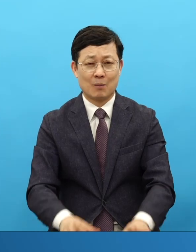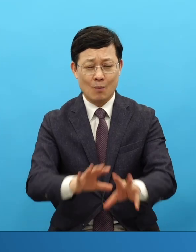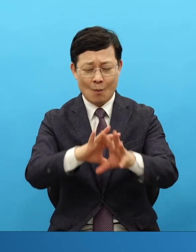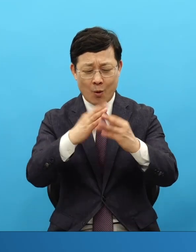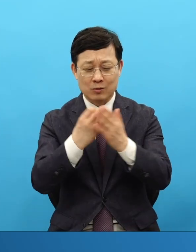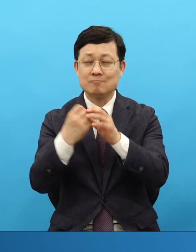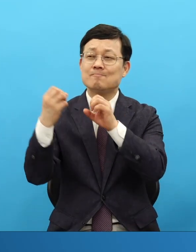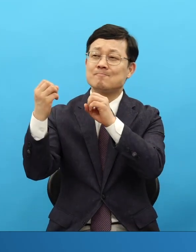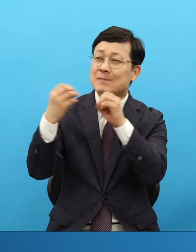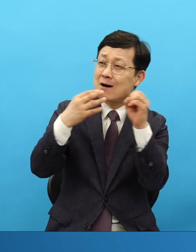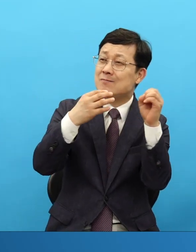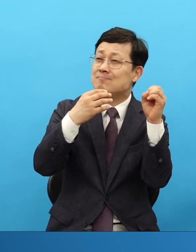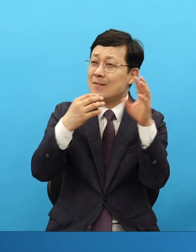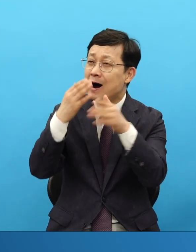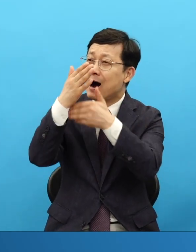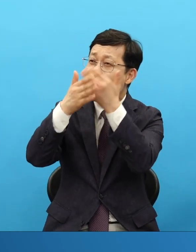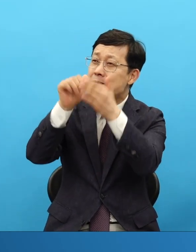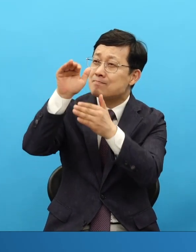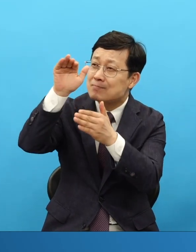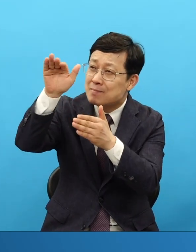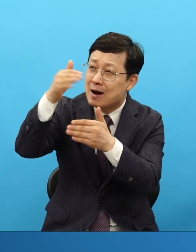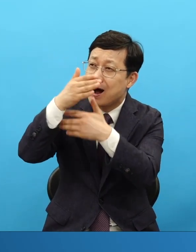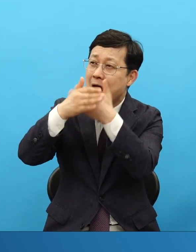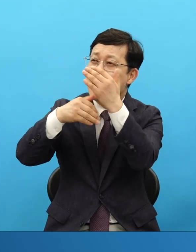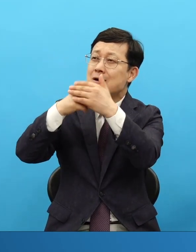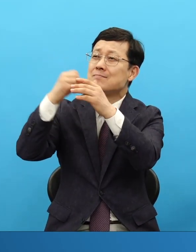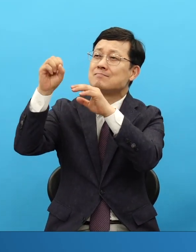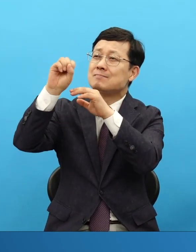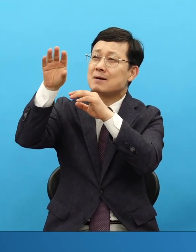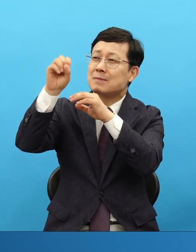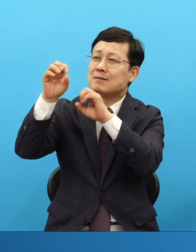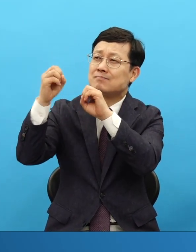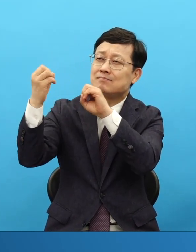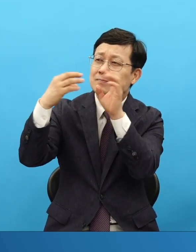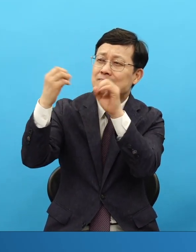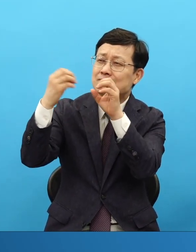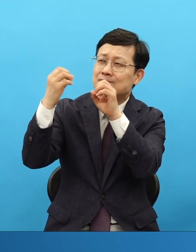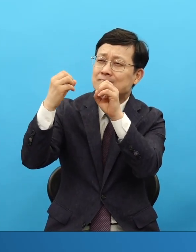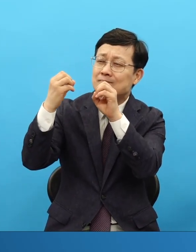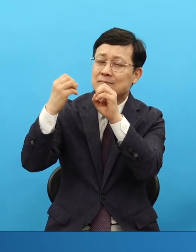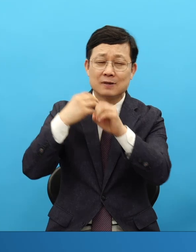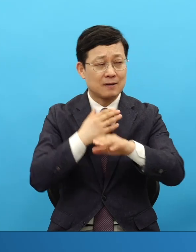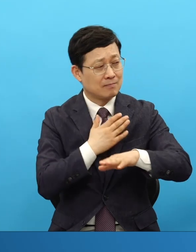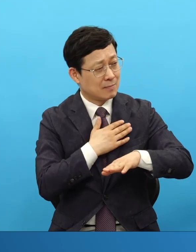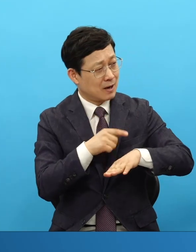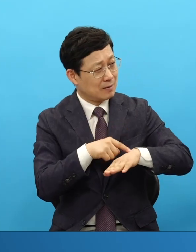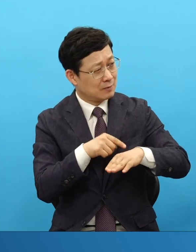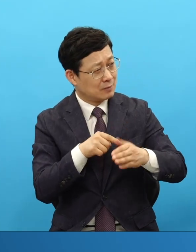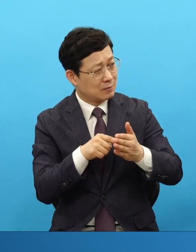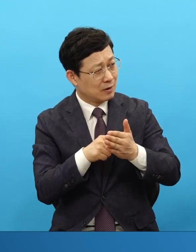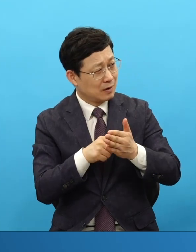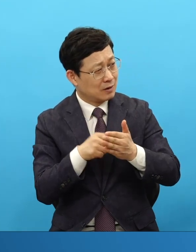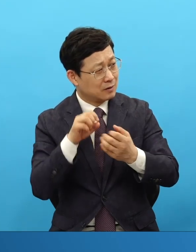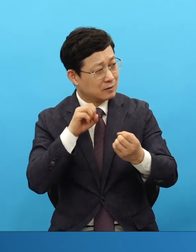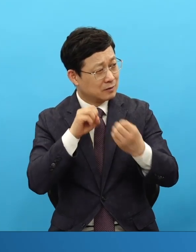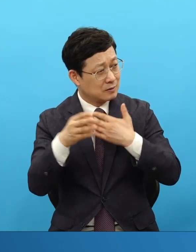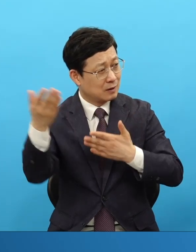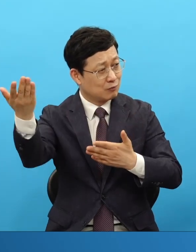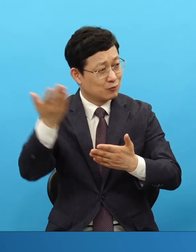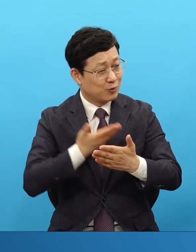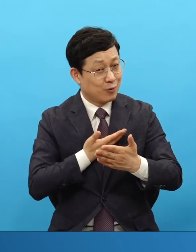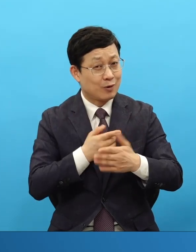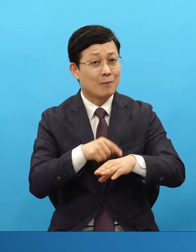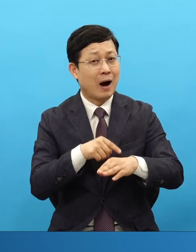게 하는 게 하면 하나님은 귀에다 음성을 들려주는 게 아닙니다. 내 마음에 소리를 들려주는 거예요. If you talk to God about